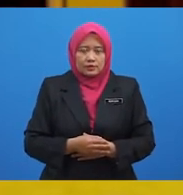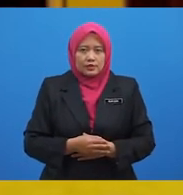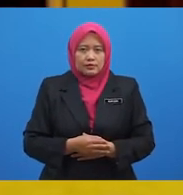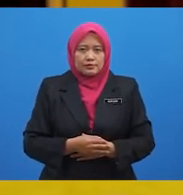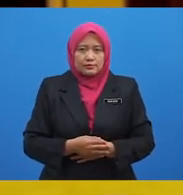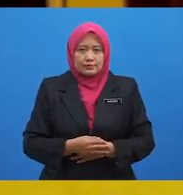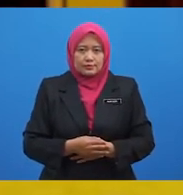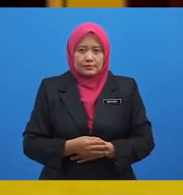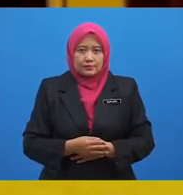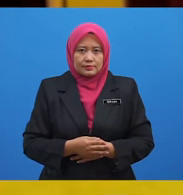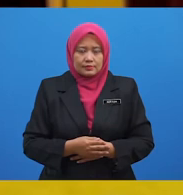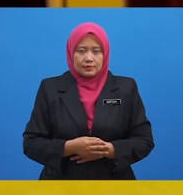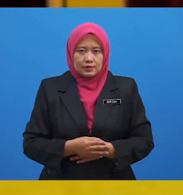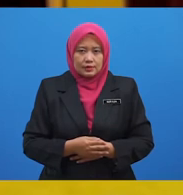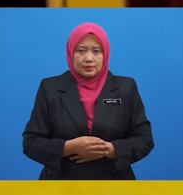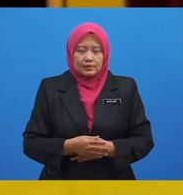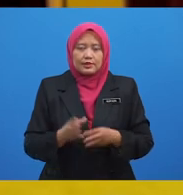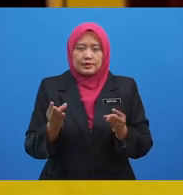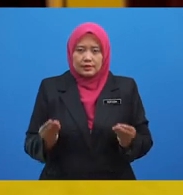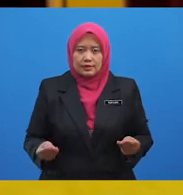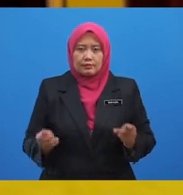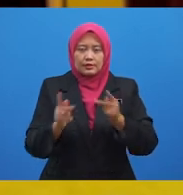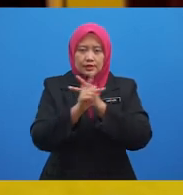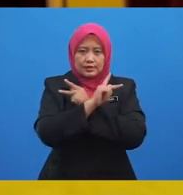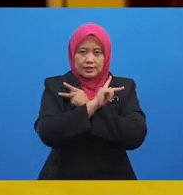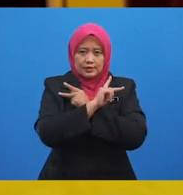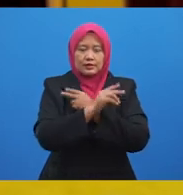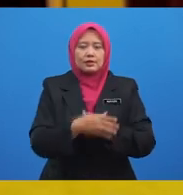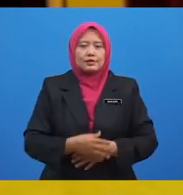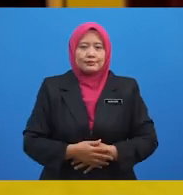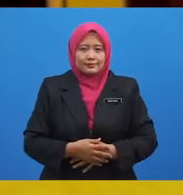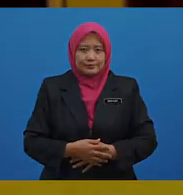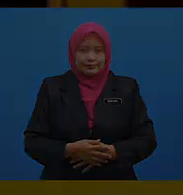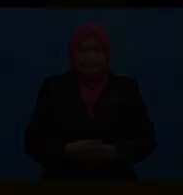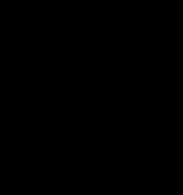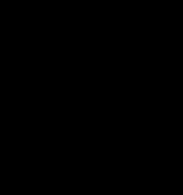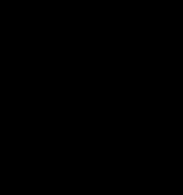dikenang orang. Sekian, terima kasih dan selamat maju jaya.